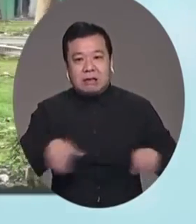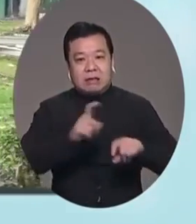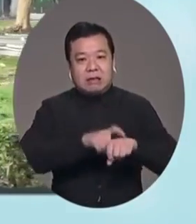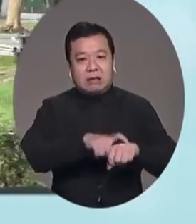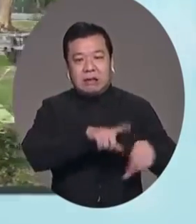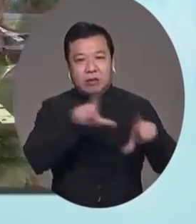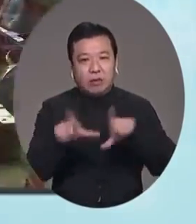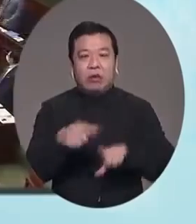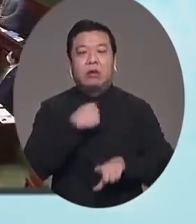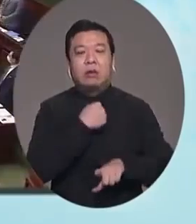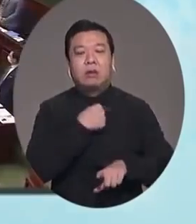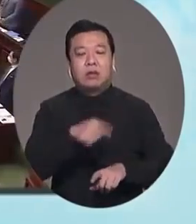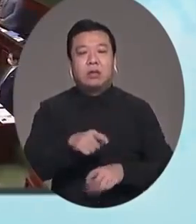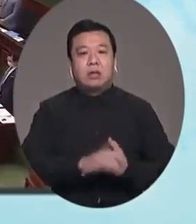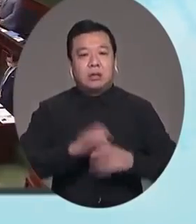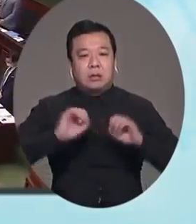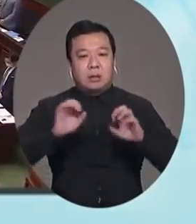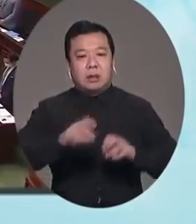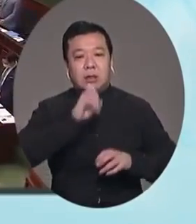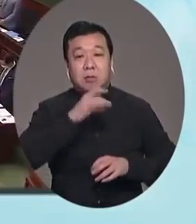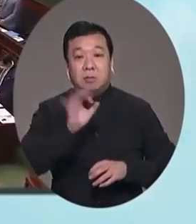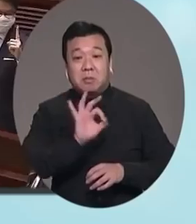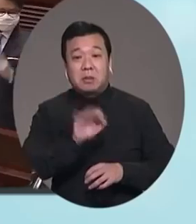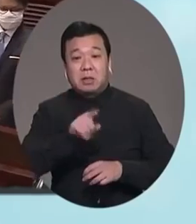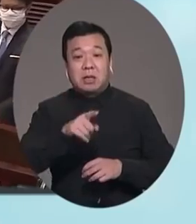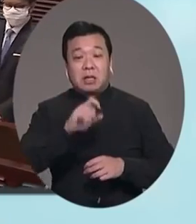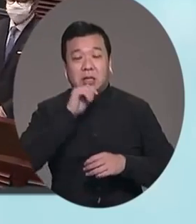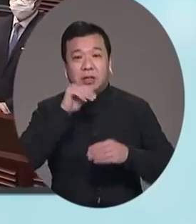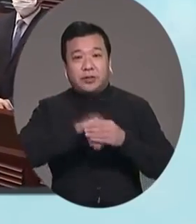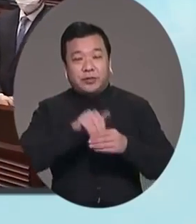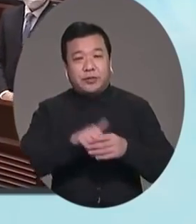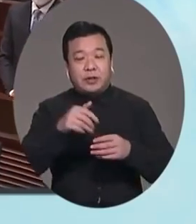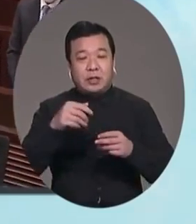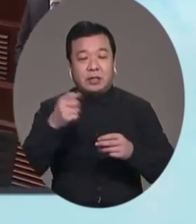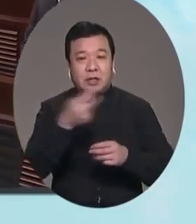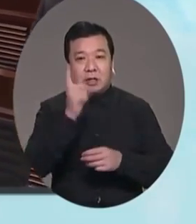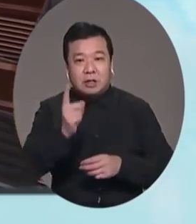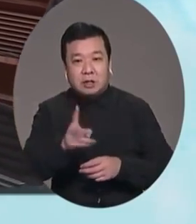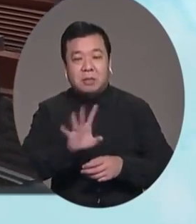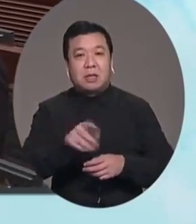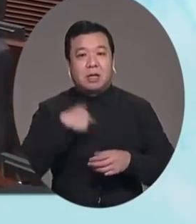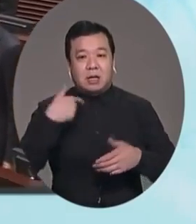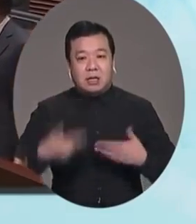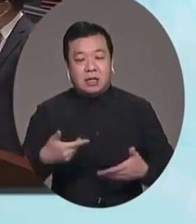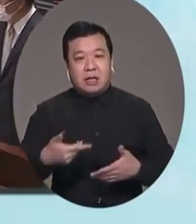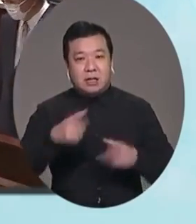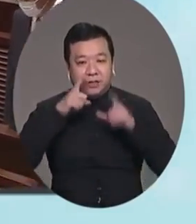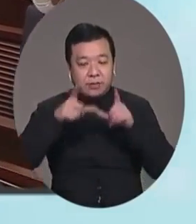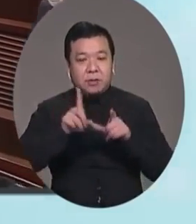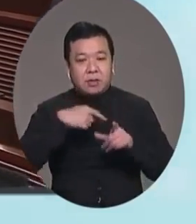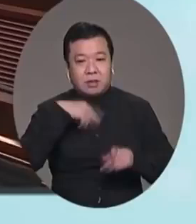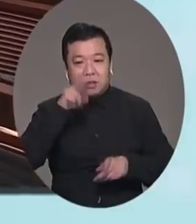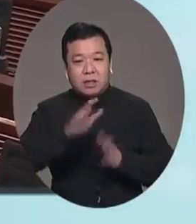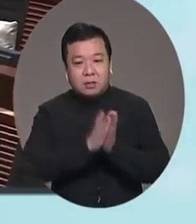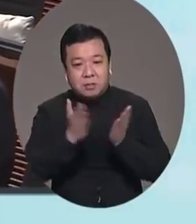的過程。 這份施政報告又會不會為他競逐連任鋪路呢？ 我今天會做一件事，我有時看看